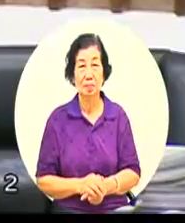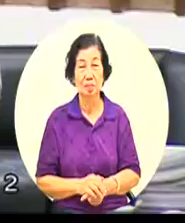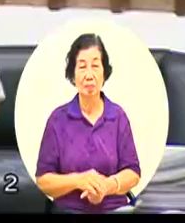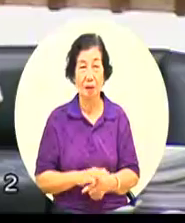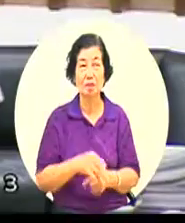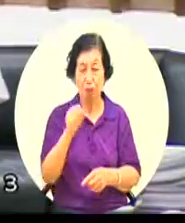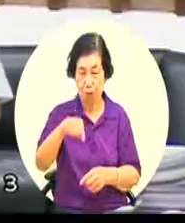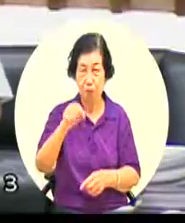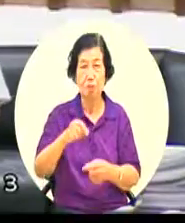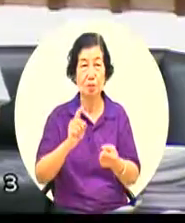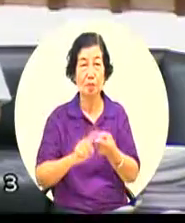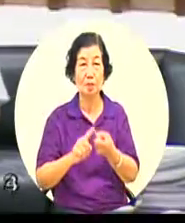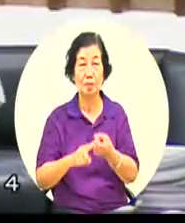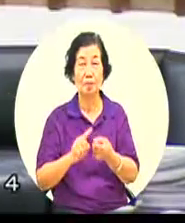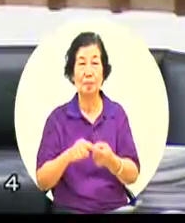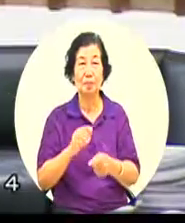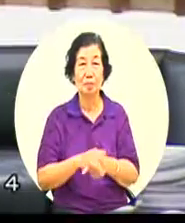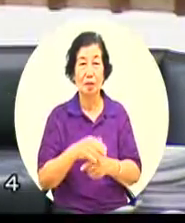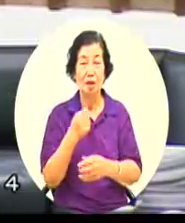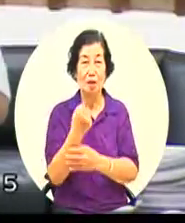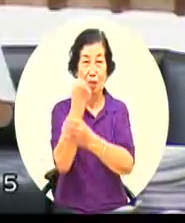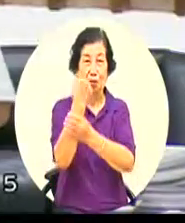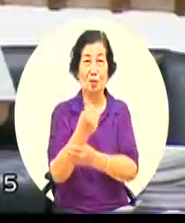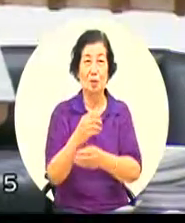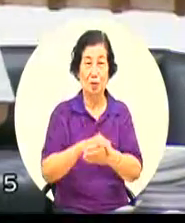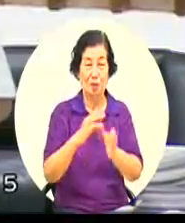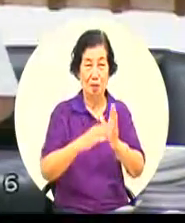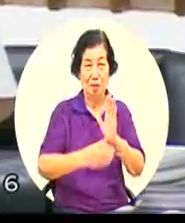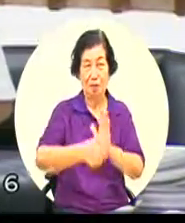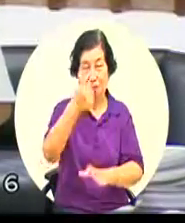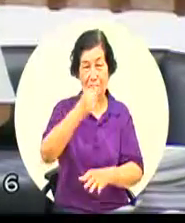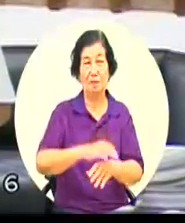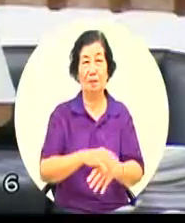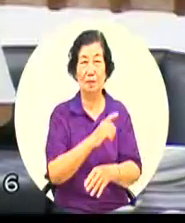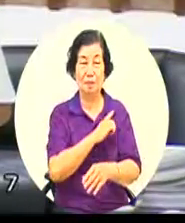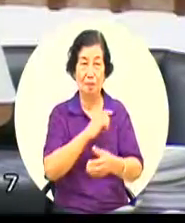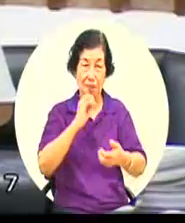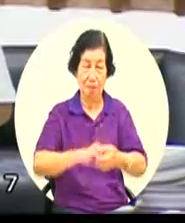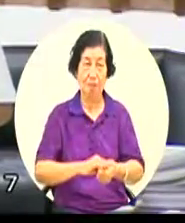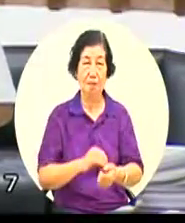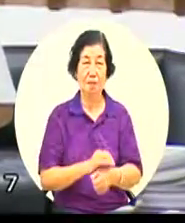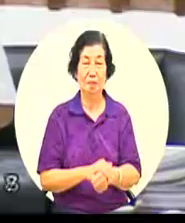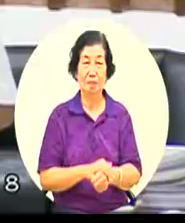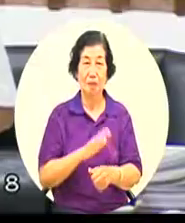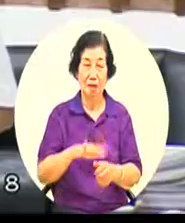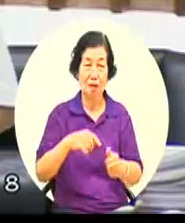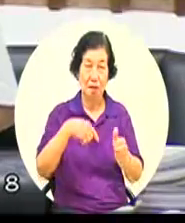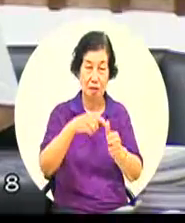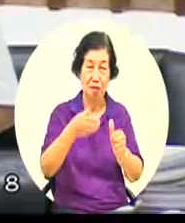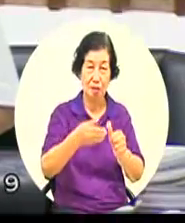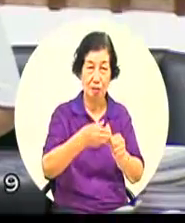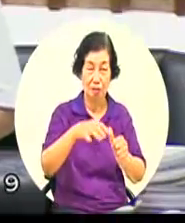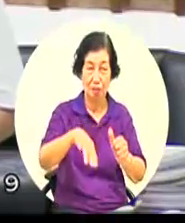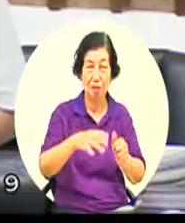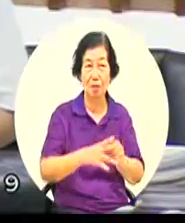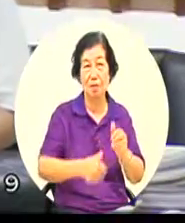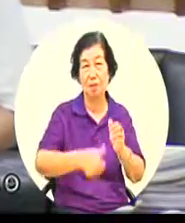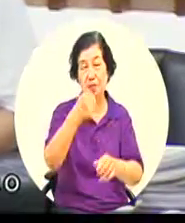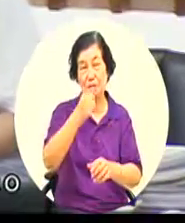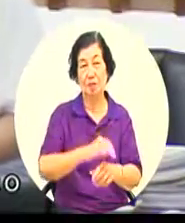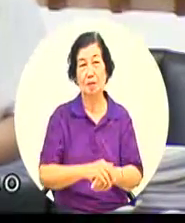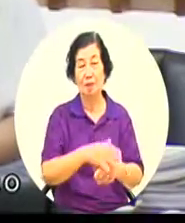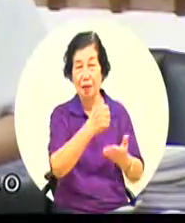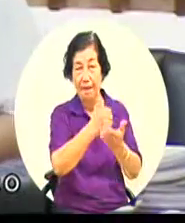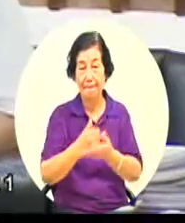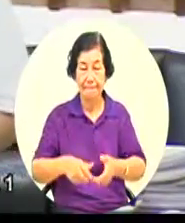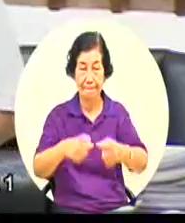定是对的，因为支不支持是局长在决定的。好，来，请那个教育局换局长来回答。来， 局长请回